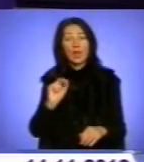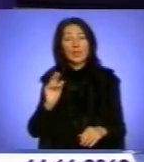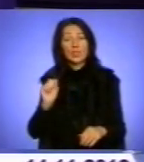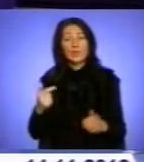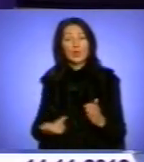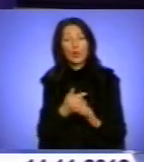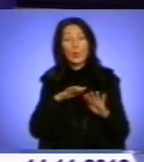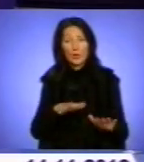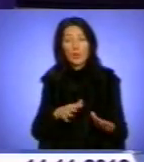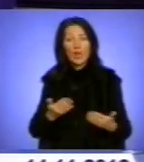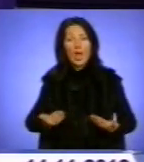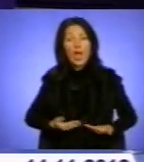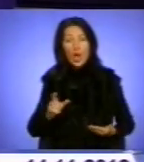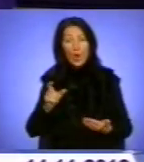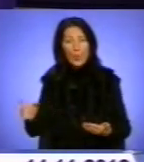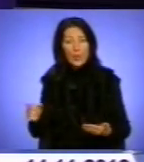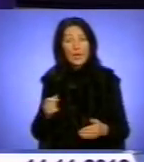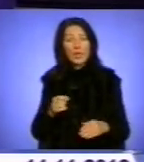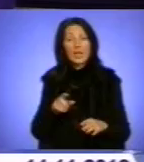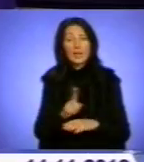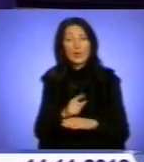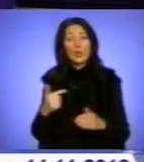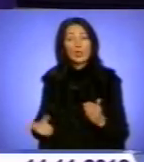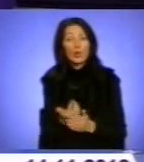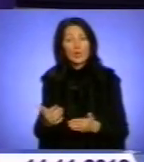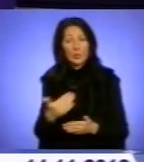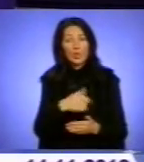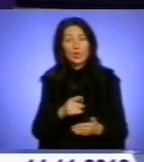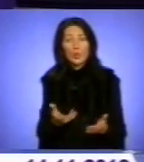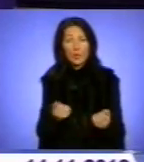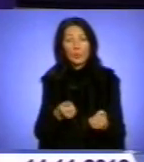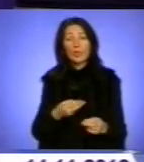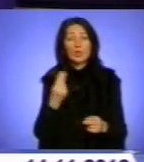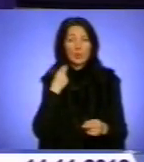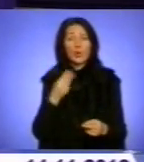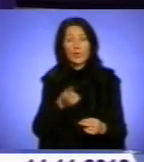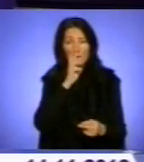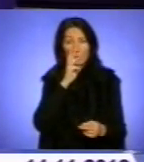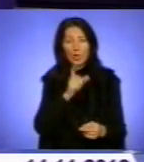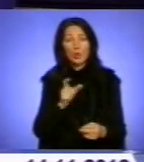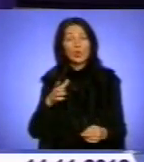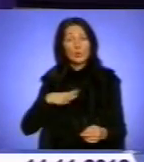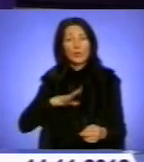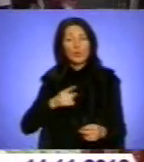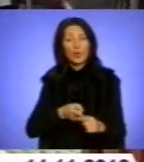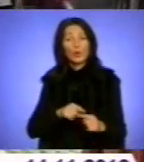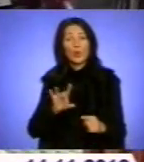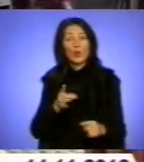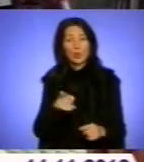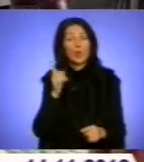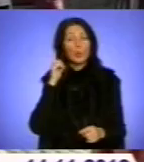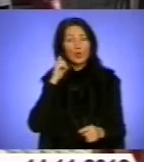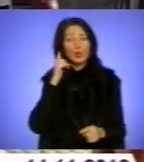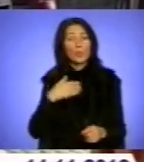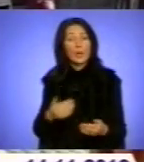Комунальники Тернополя вдруге зібралися, щоб отримати заборговані кошти. Люди сподіваються, що цього разу їх почують. Ми